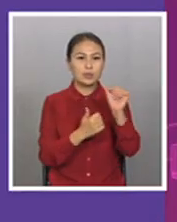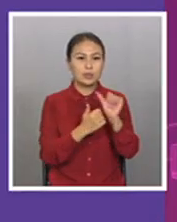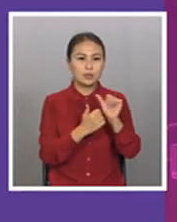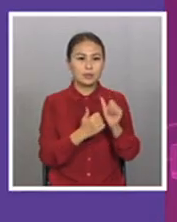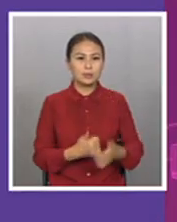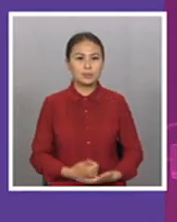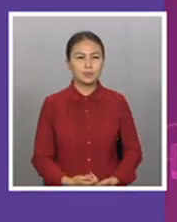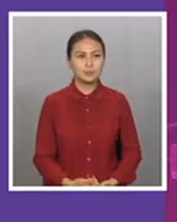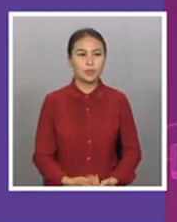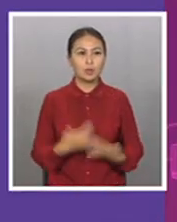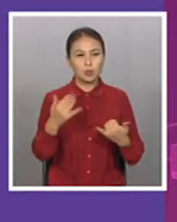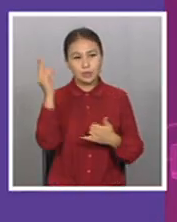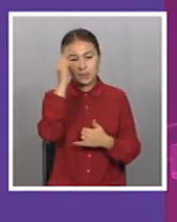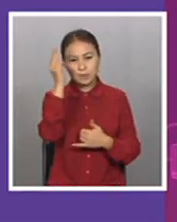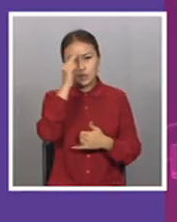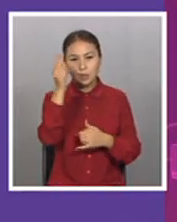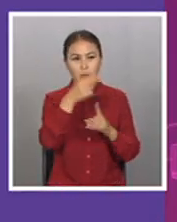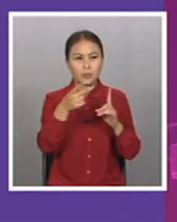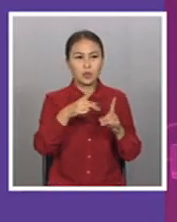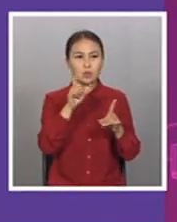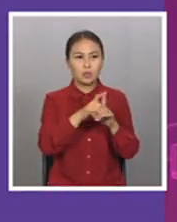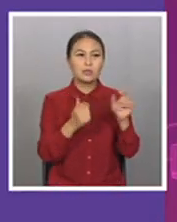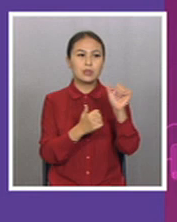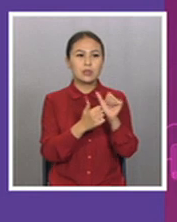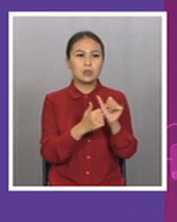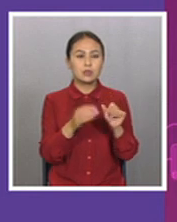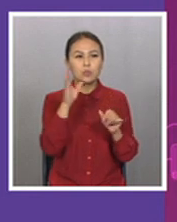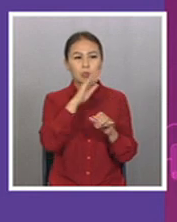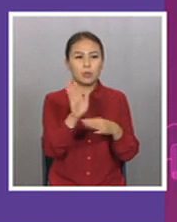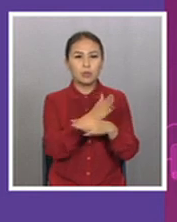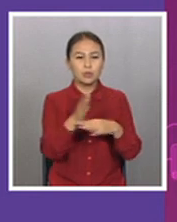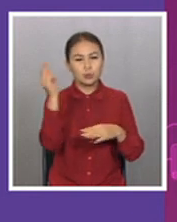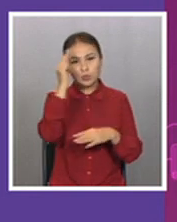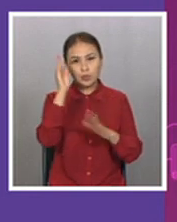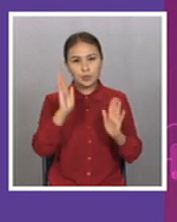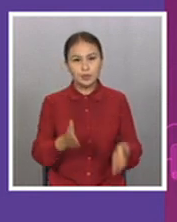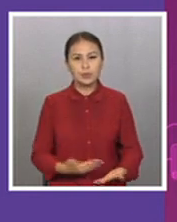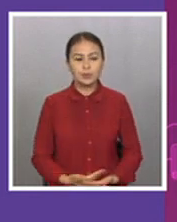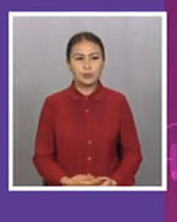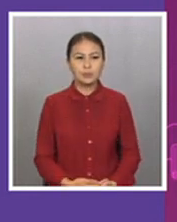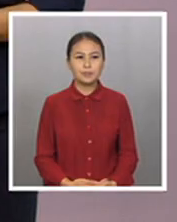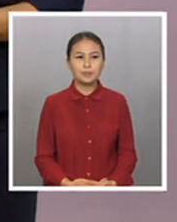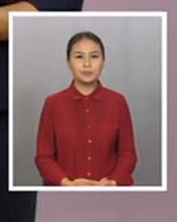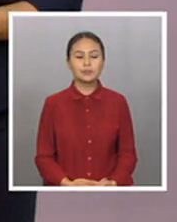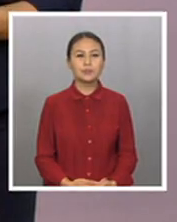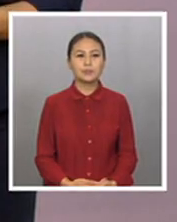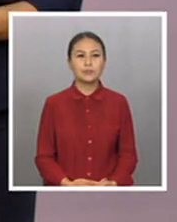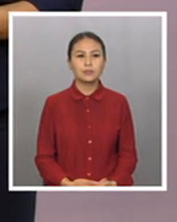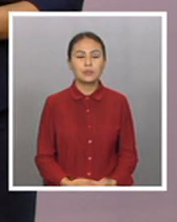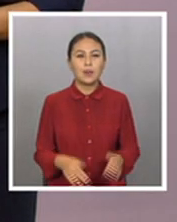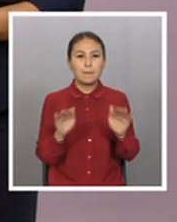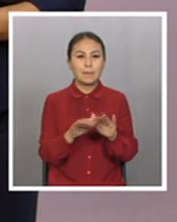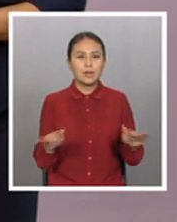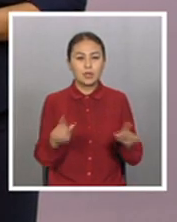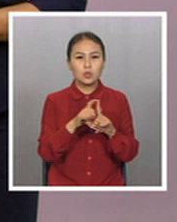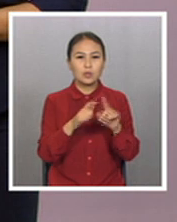тіркесі. Бүгінгі сабақта сөйлемнен сөз тіркесін бөліп алуды үйренесіңдер. Балалар,